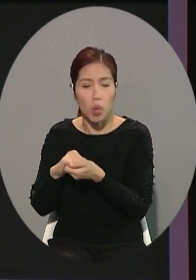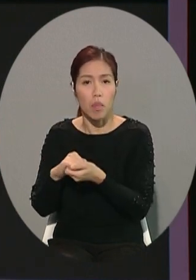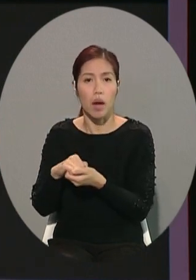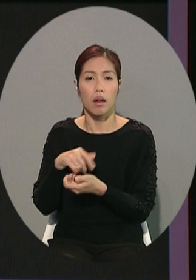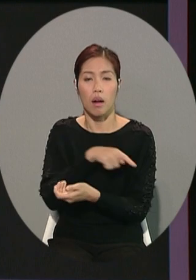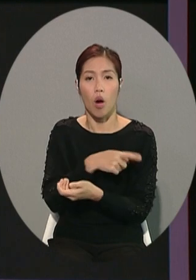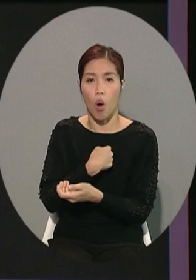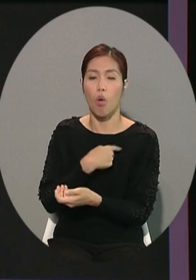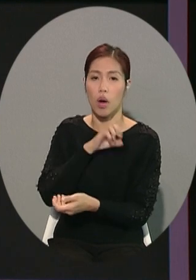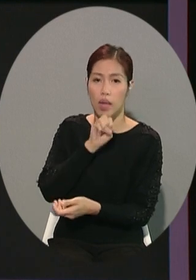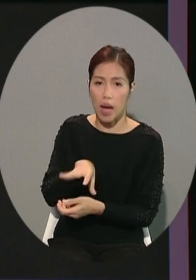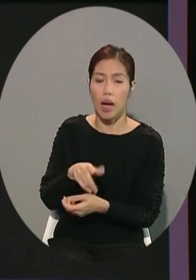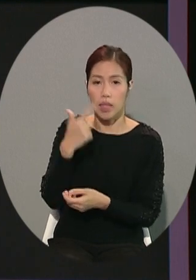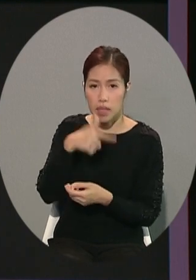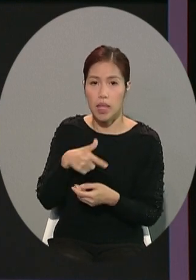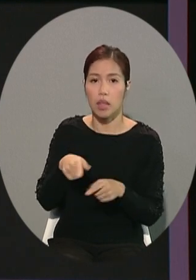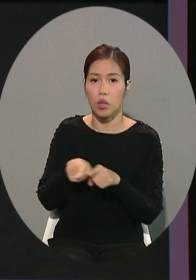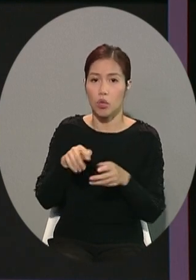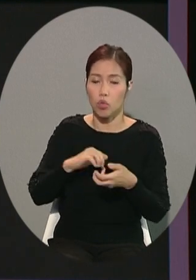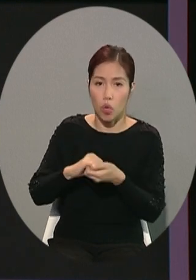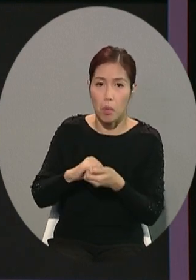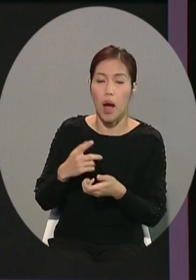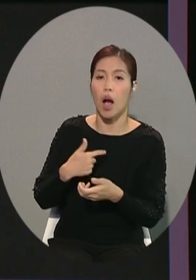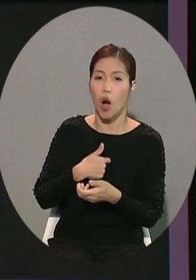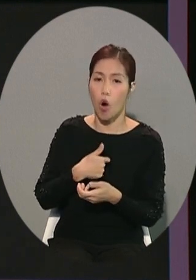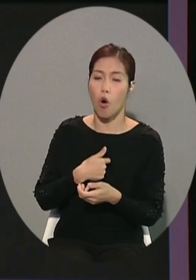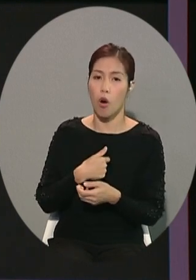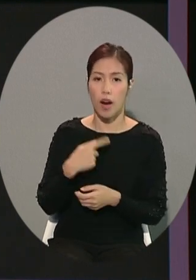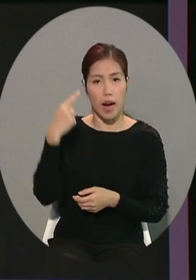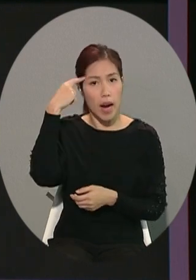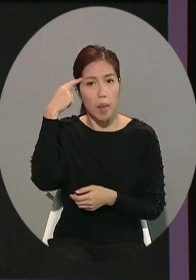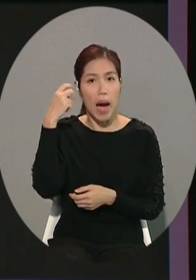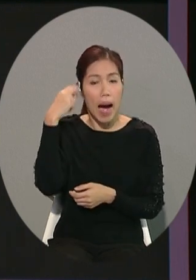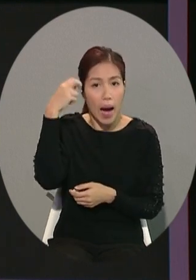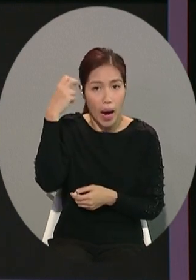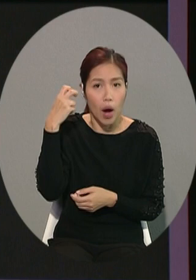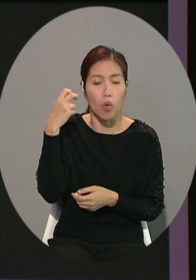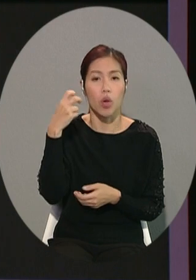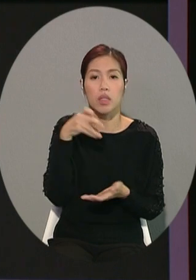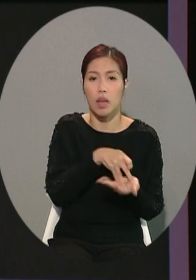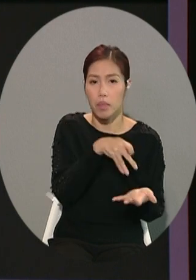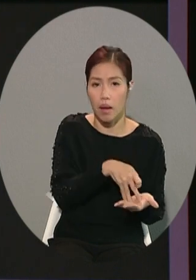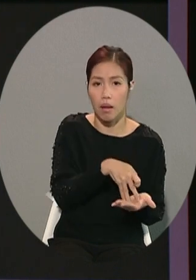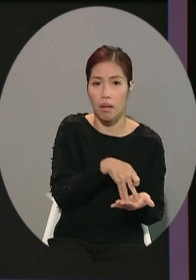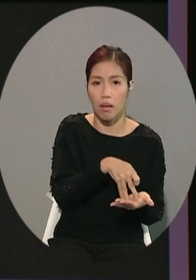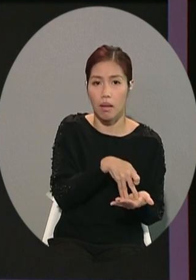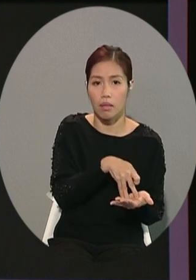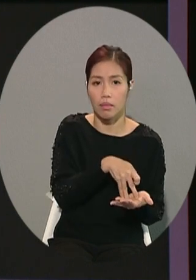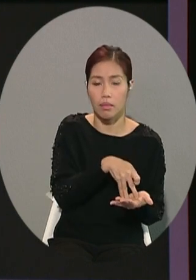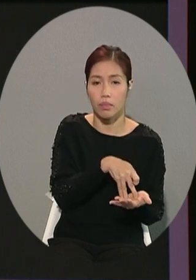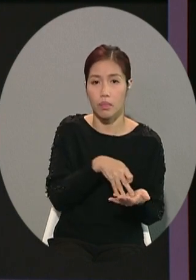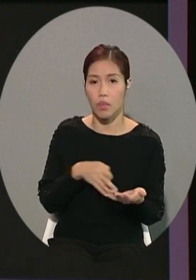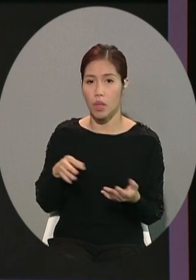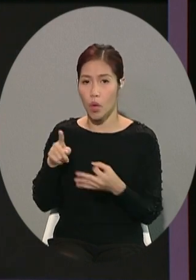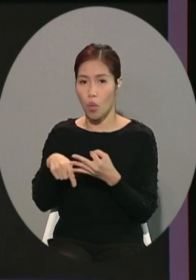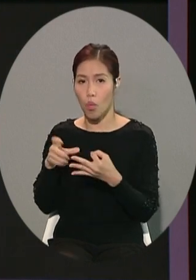新同盟咧，其實我係會積極考慮參選，即係大家明白積極考慮咩意思啦。咁而阿黃先生